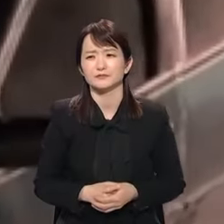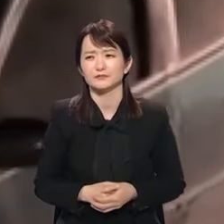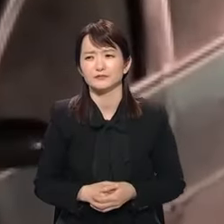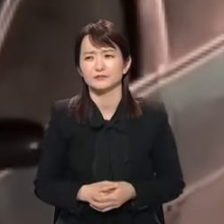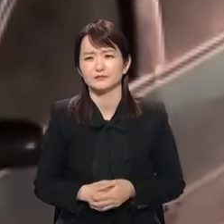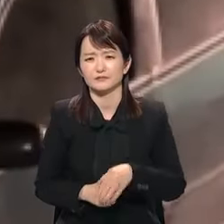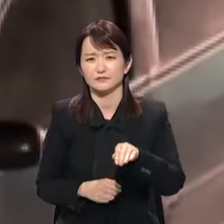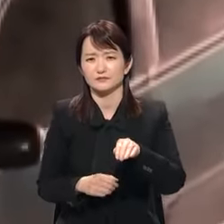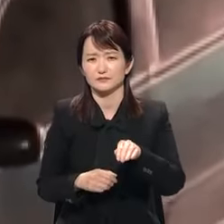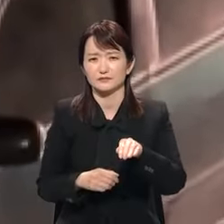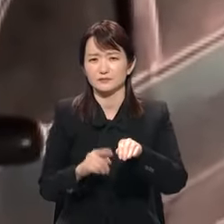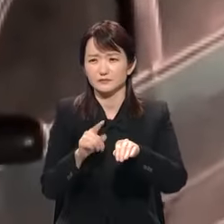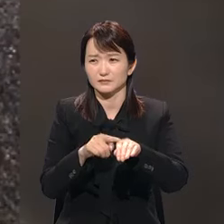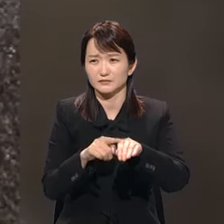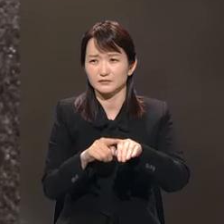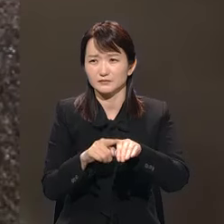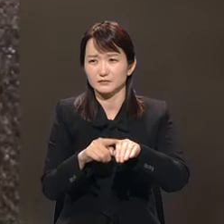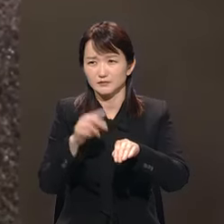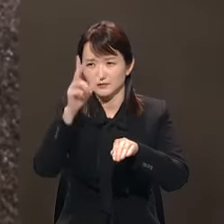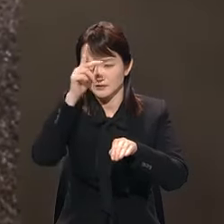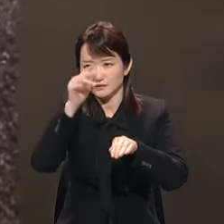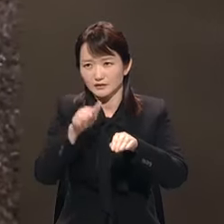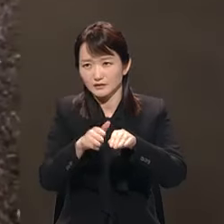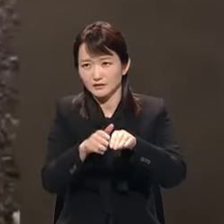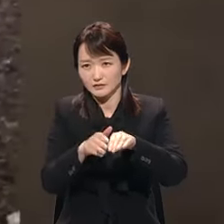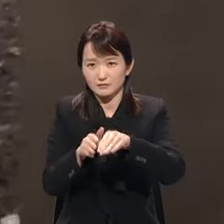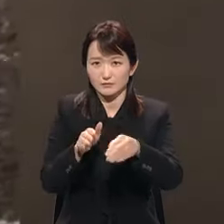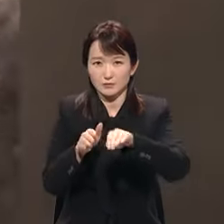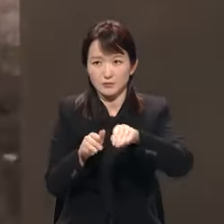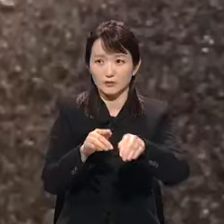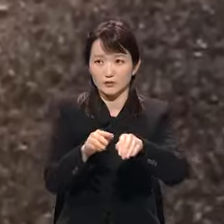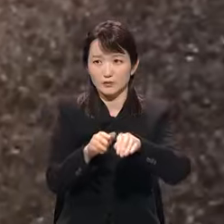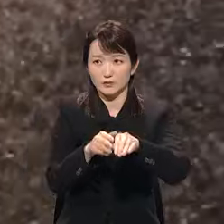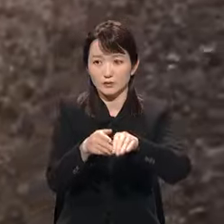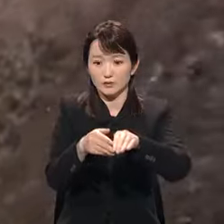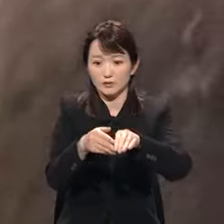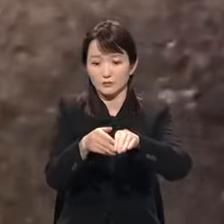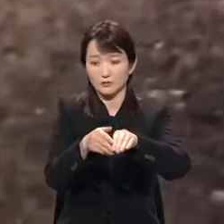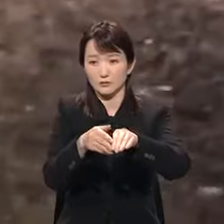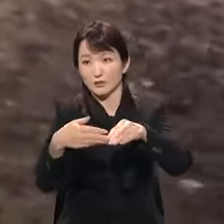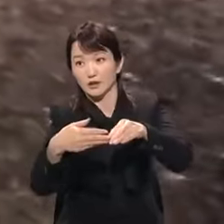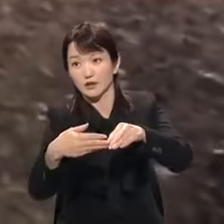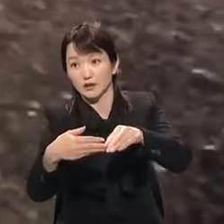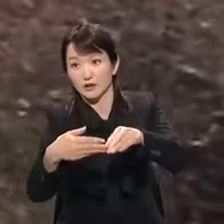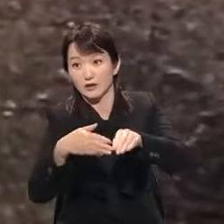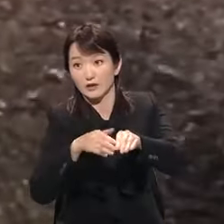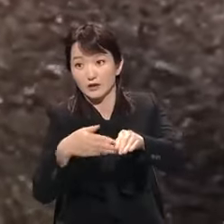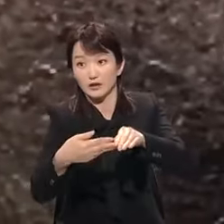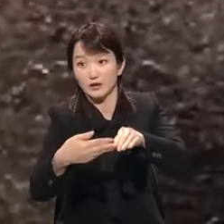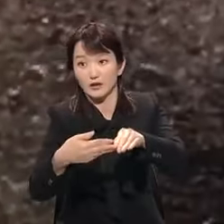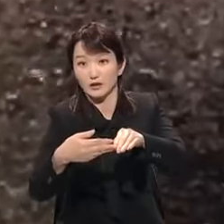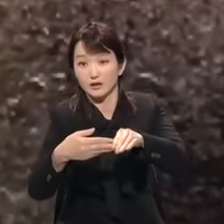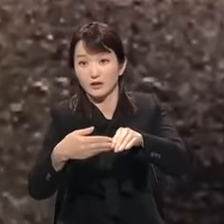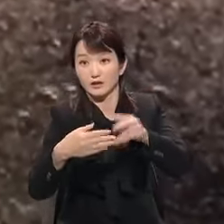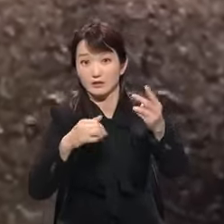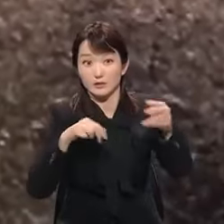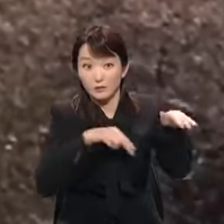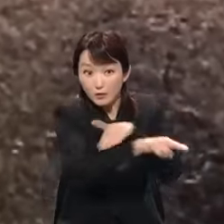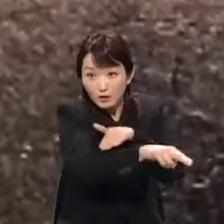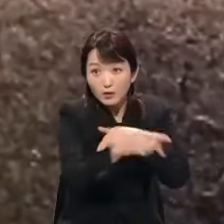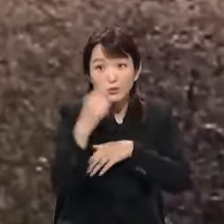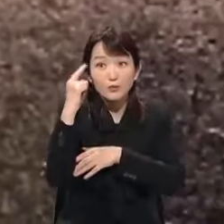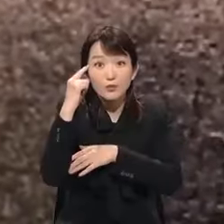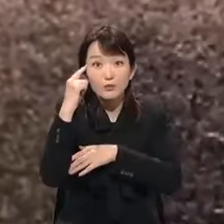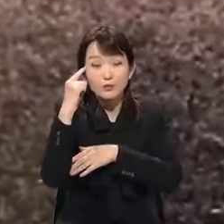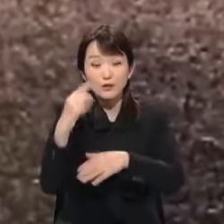남녀가? 아닙니다. 드디어 마음을 먹은 경찰이요. 들썩이는 차 문을 벌컥 열었는데 동시에 냅다 주행랑을 칩니다.